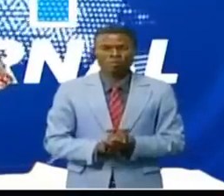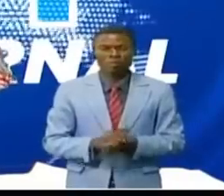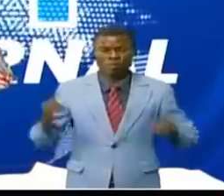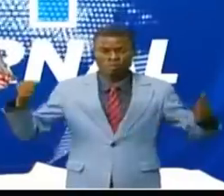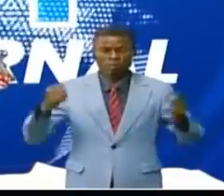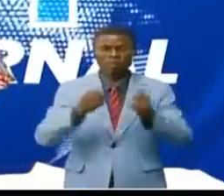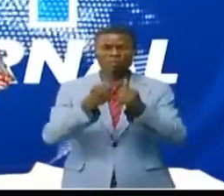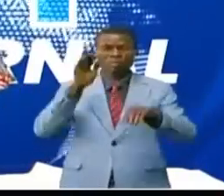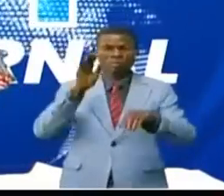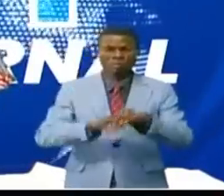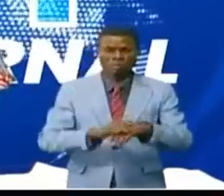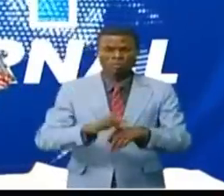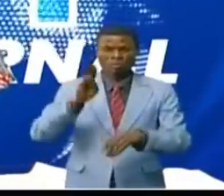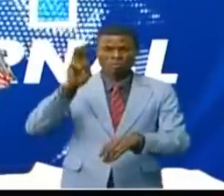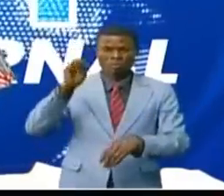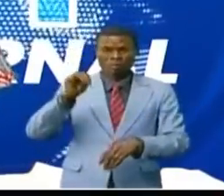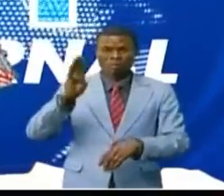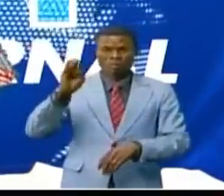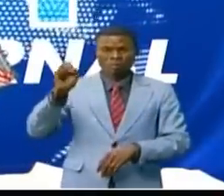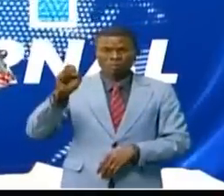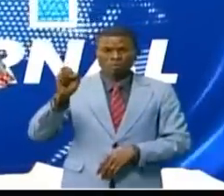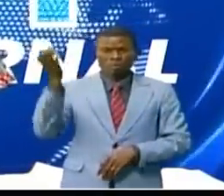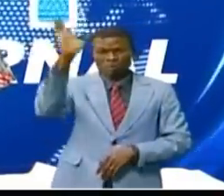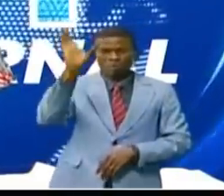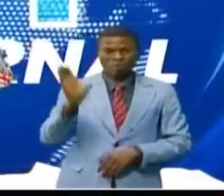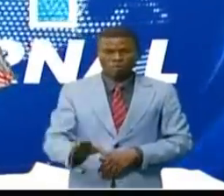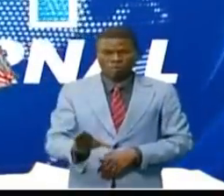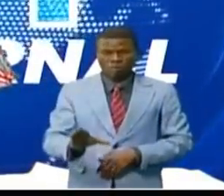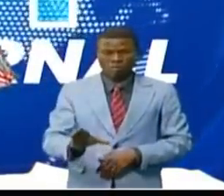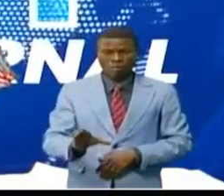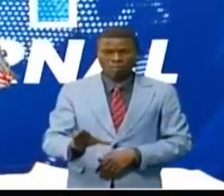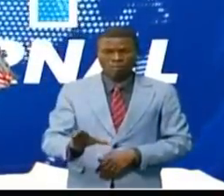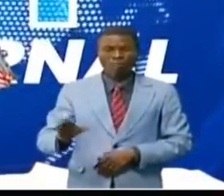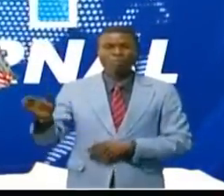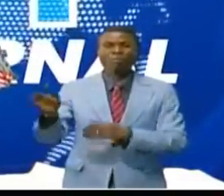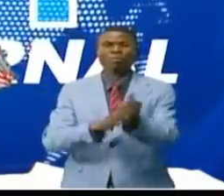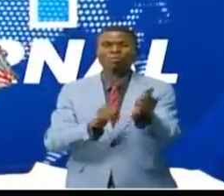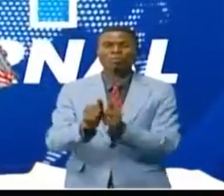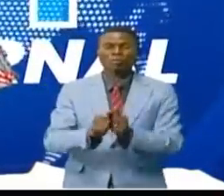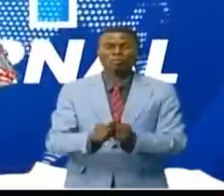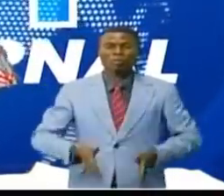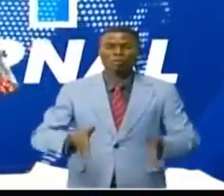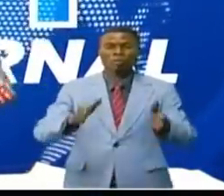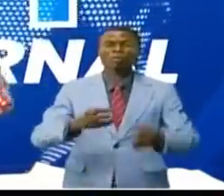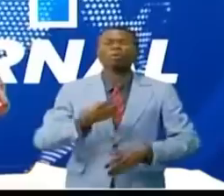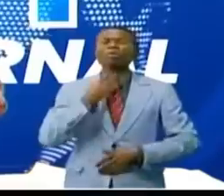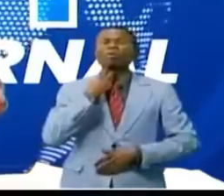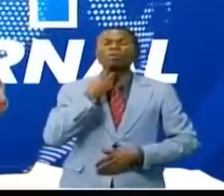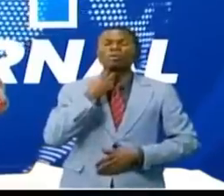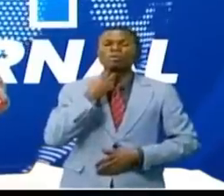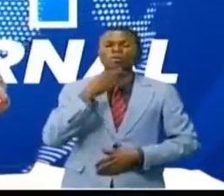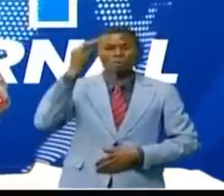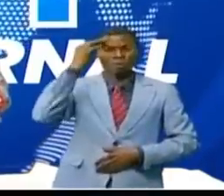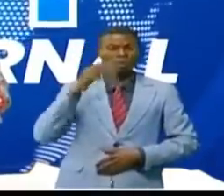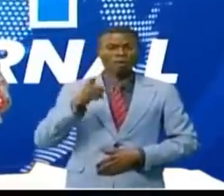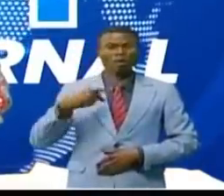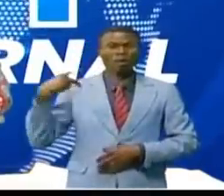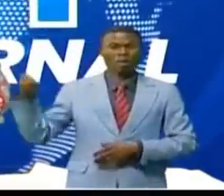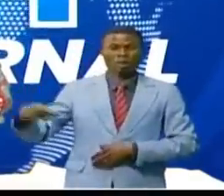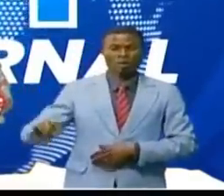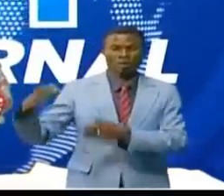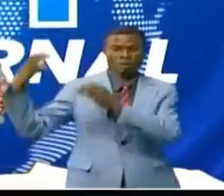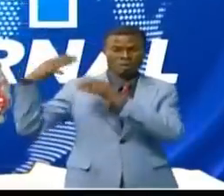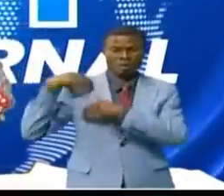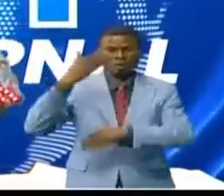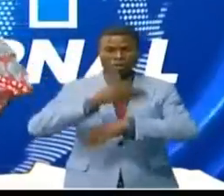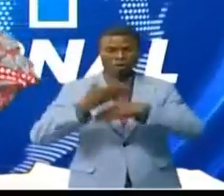L'accident survenu à Mbouba, à Kasangoulou, dans le Congo central, a complètement bouché la nationale numéro 1. Le ministre provincial en charge des